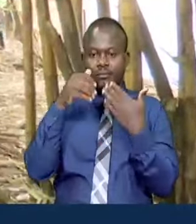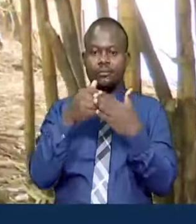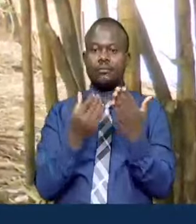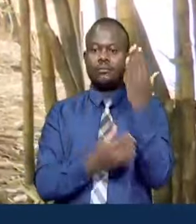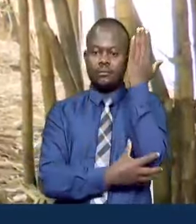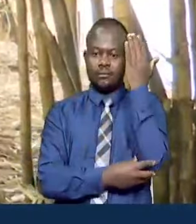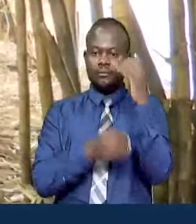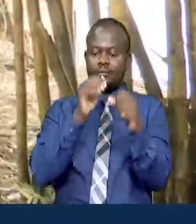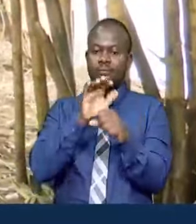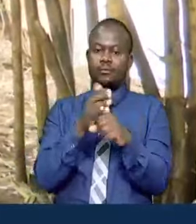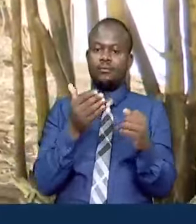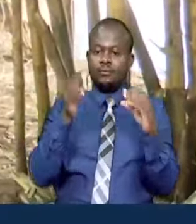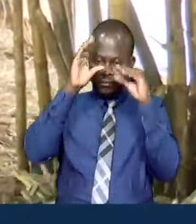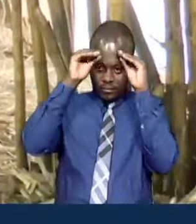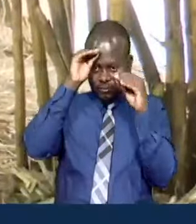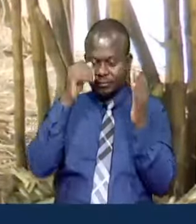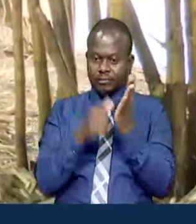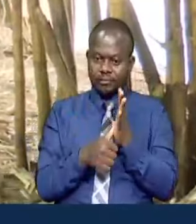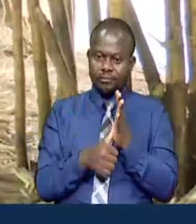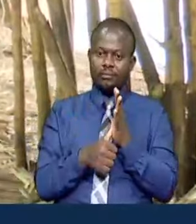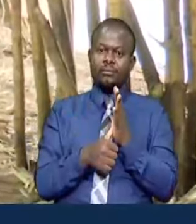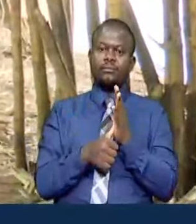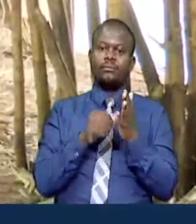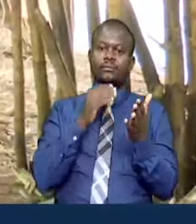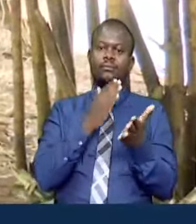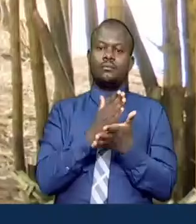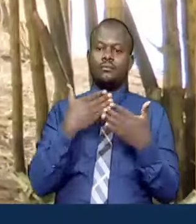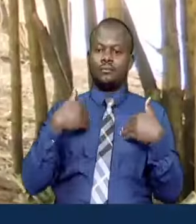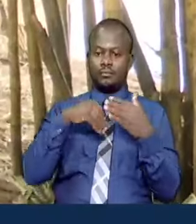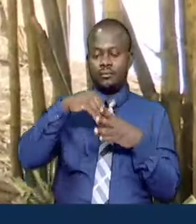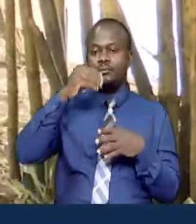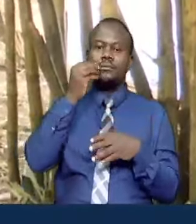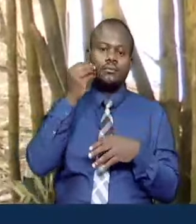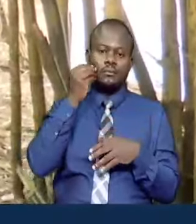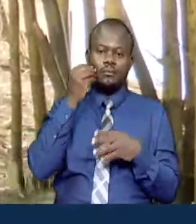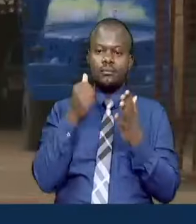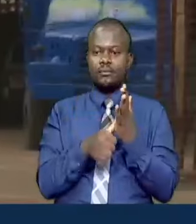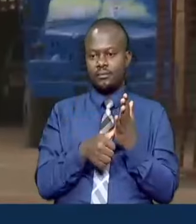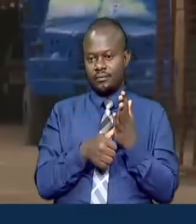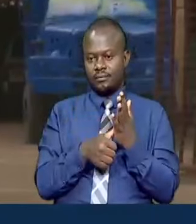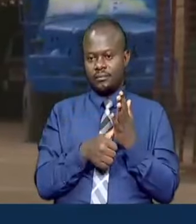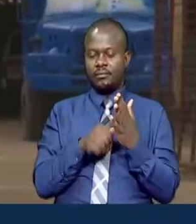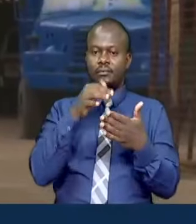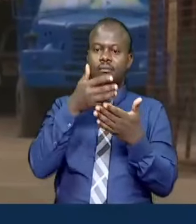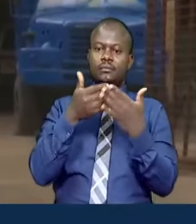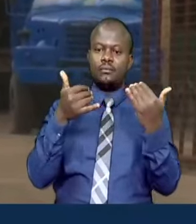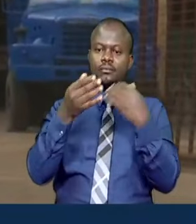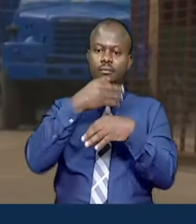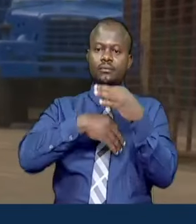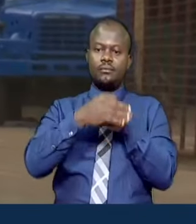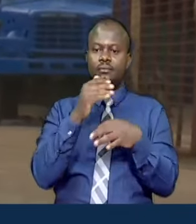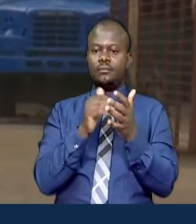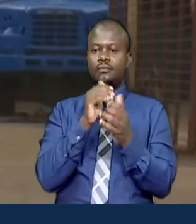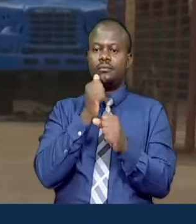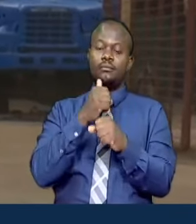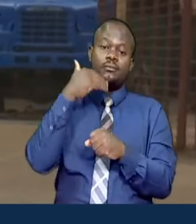bwose, abana kwiga bari ikibazo, mbese n'ubuzima bwo mu rugo ugasanga nabwo bubaye ikibazo. Kugeza ubu uru ruganda rwongeye gukora nyuma